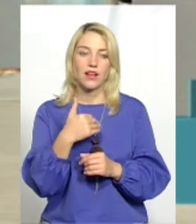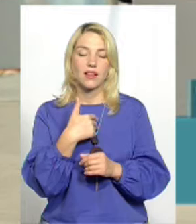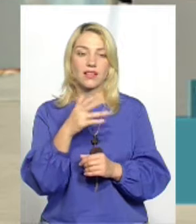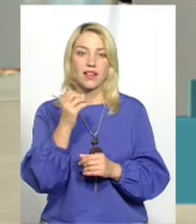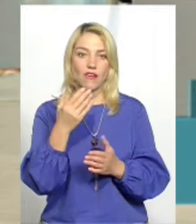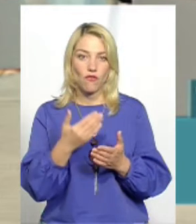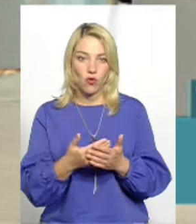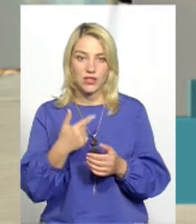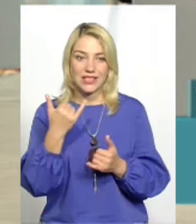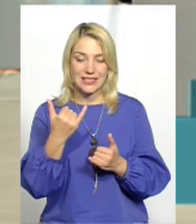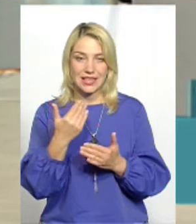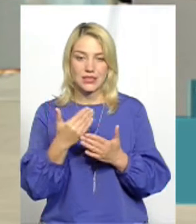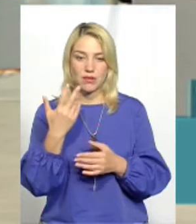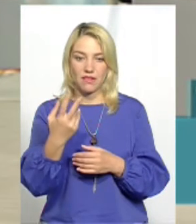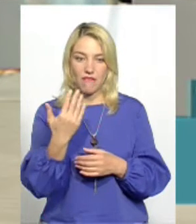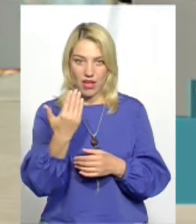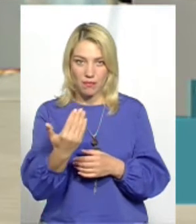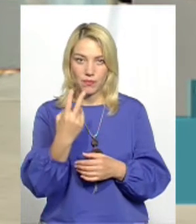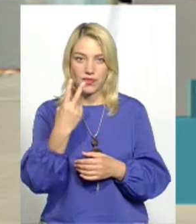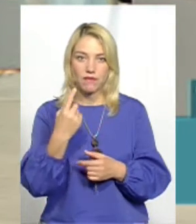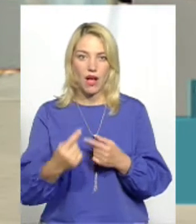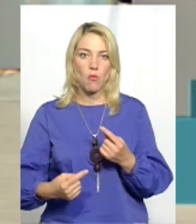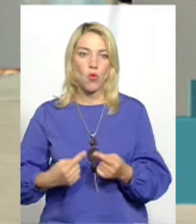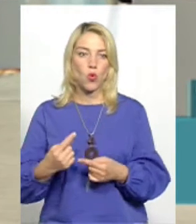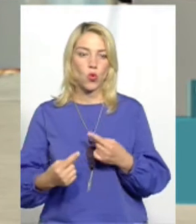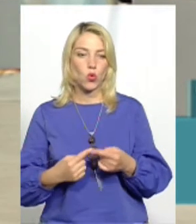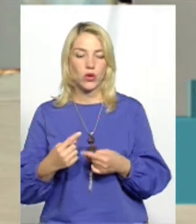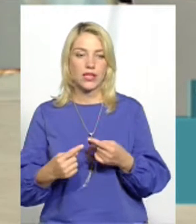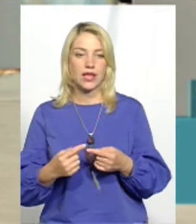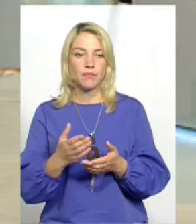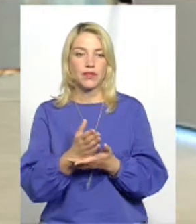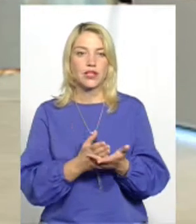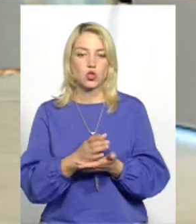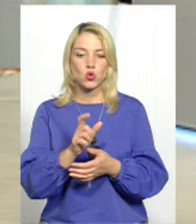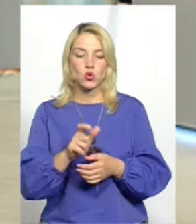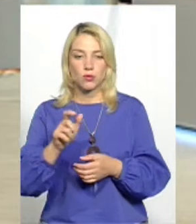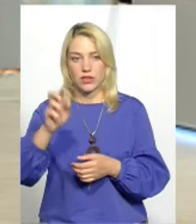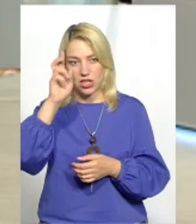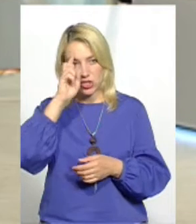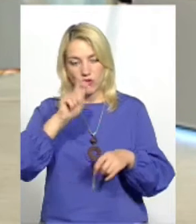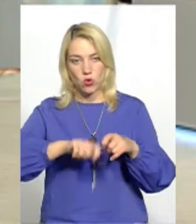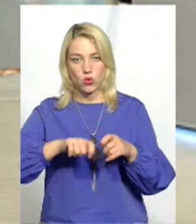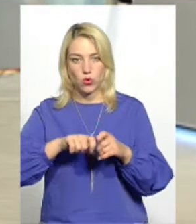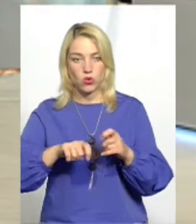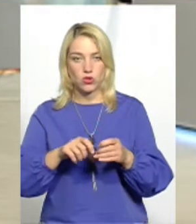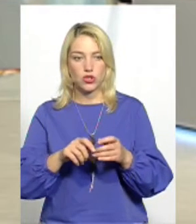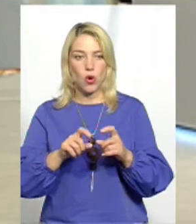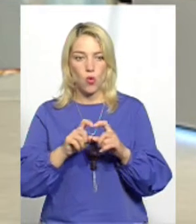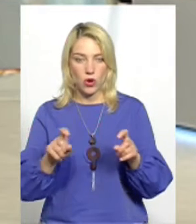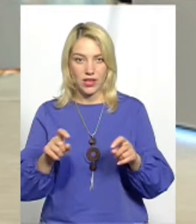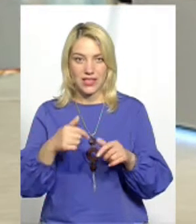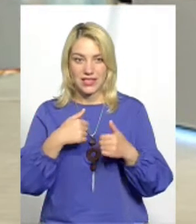Так от, зараз перед вами два покоління цих службовців державних контролюючих органів, так?